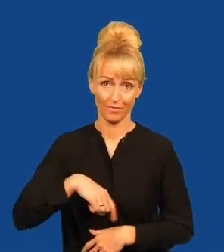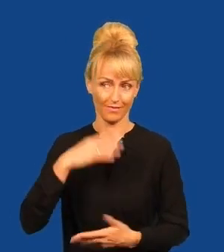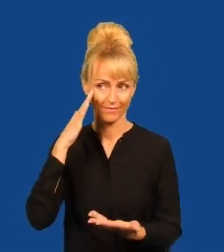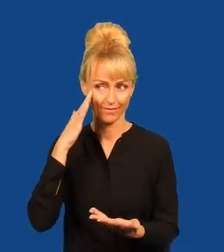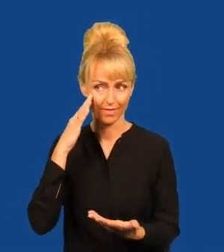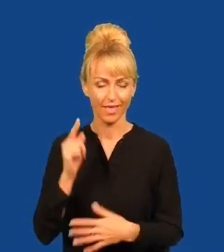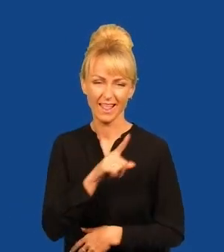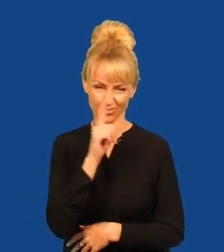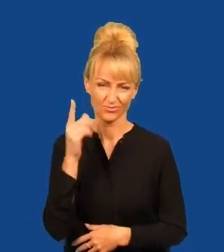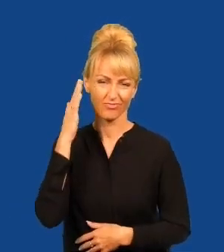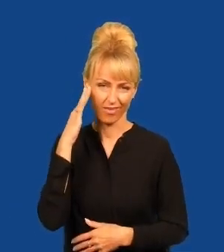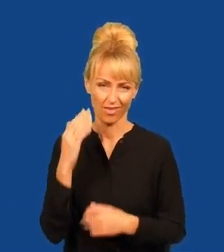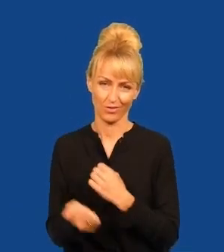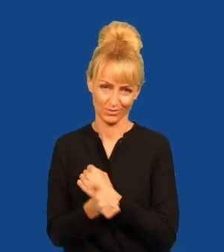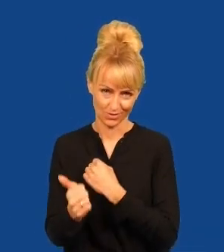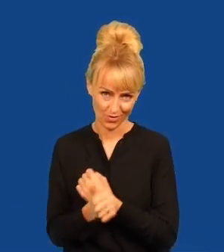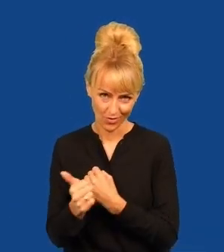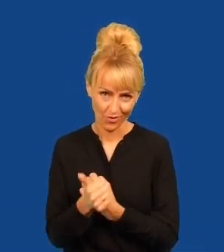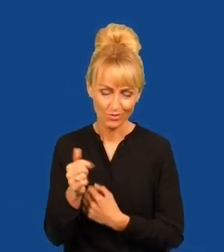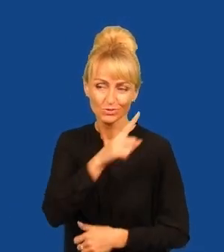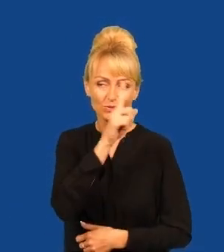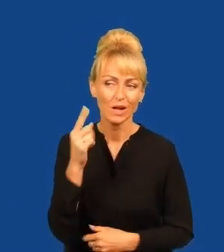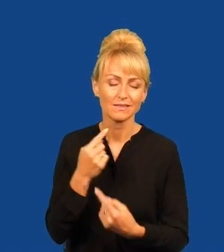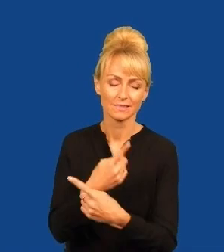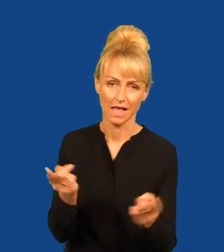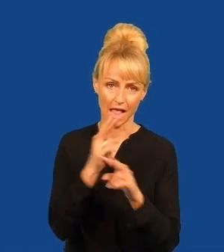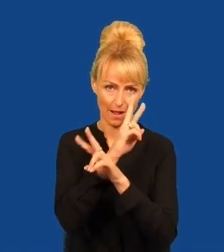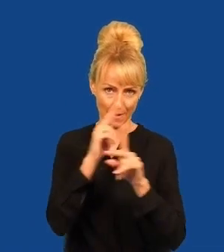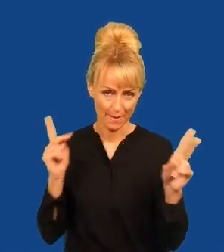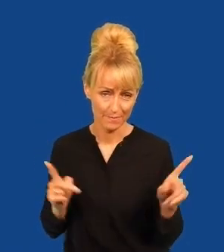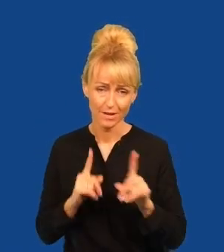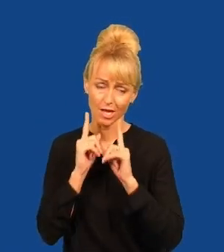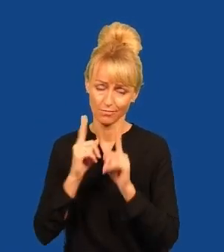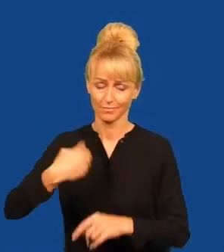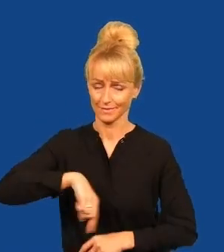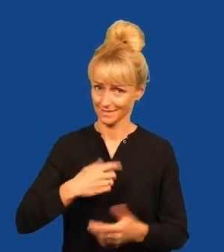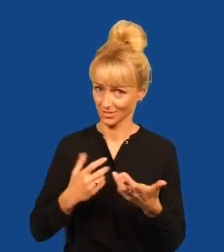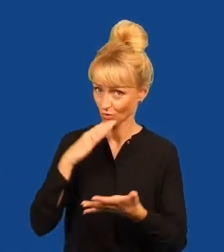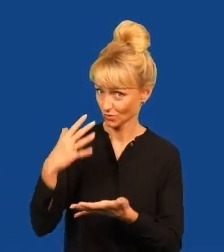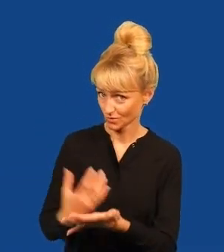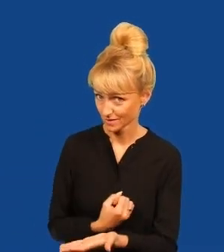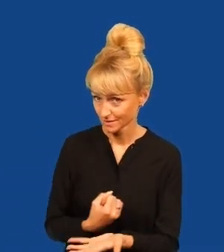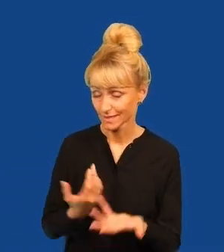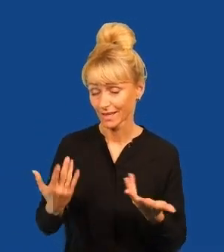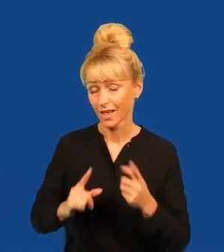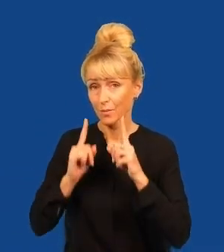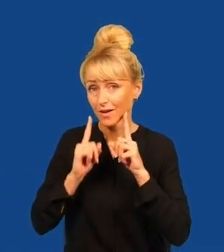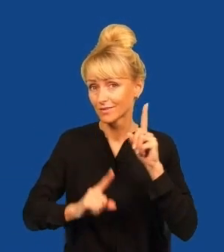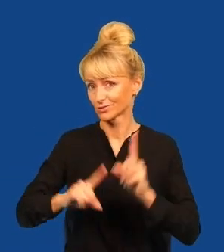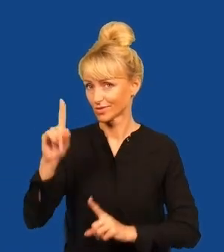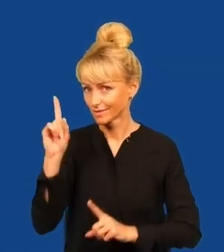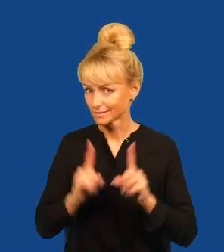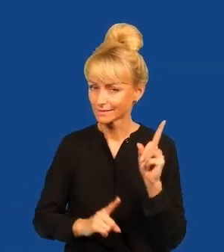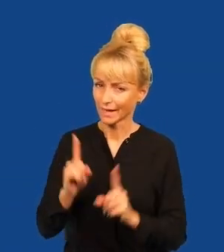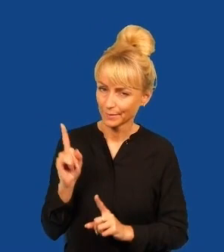ten szlak, że już ma granicę poznawczą i chcemy z tego korzystać, mimo to, że czasami jest to dla nas